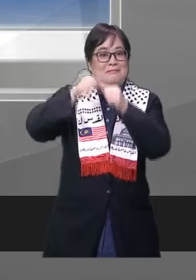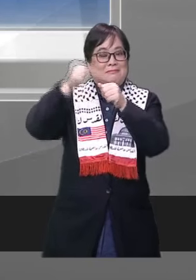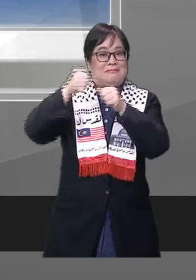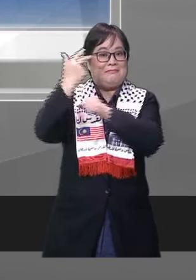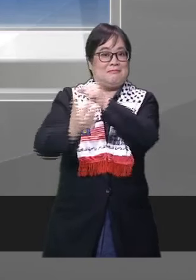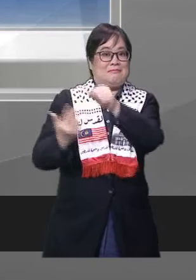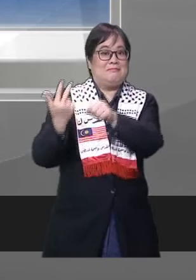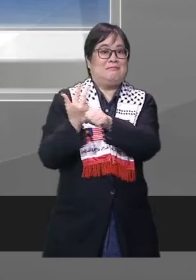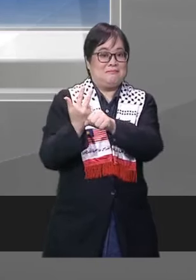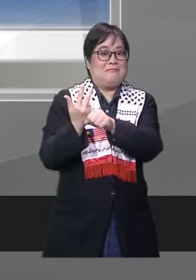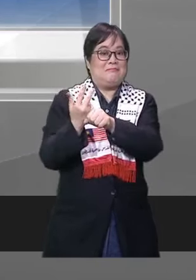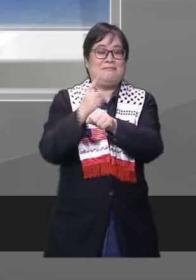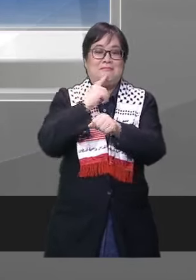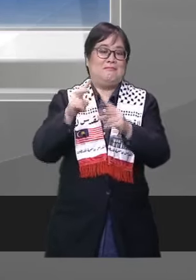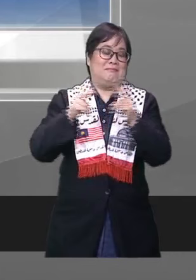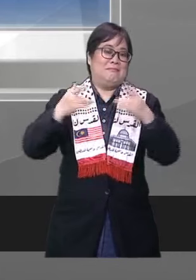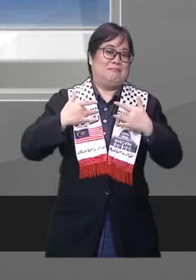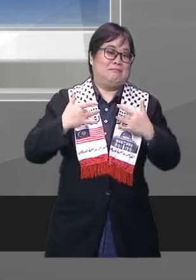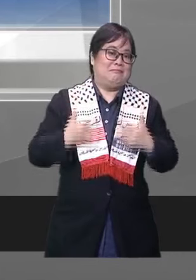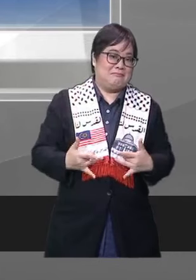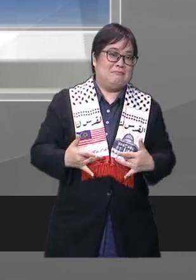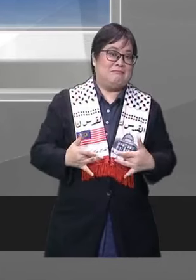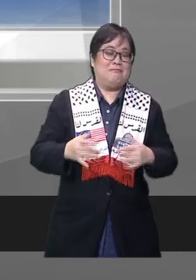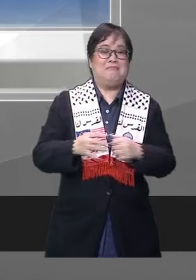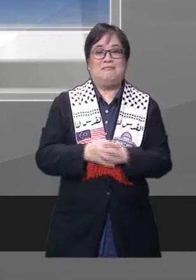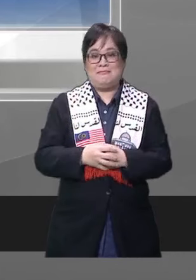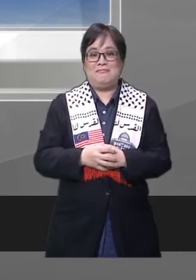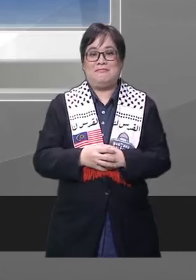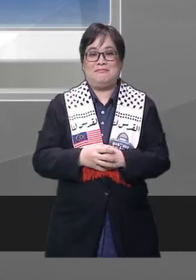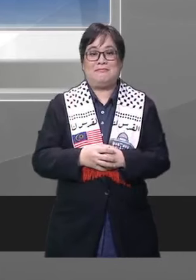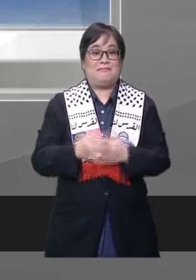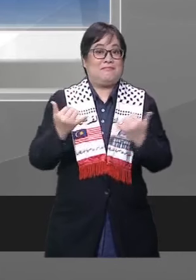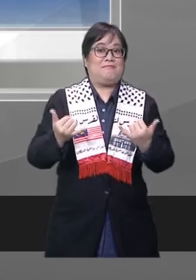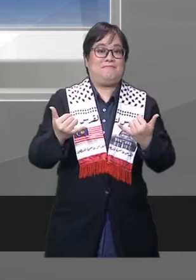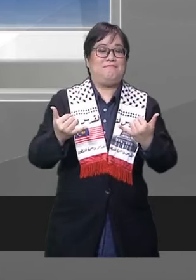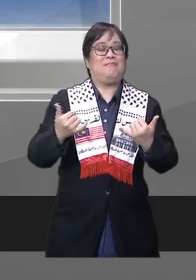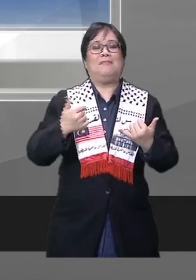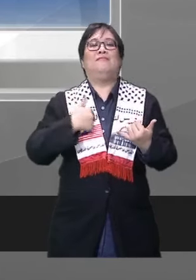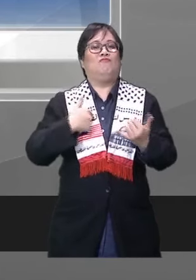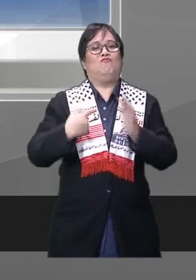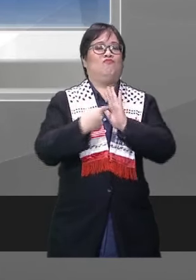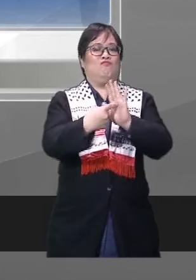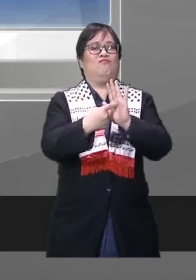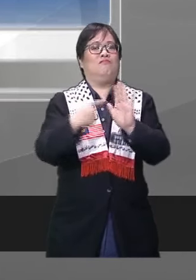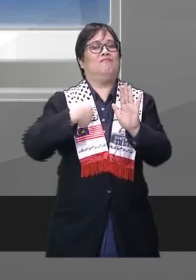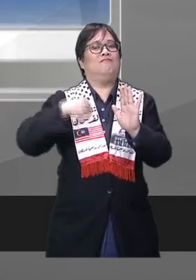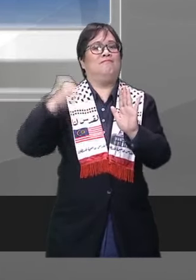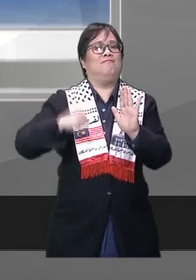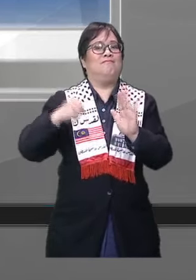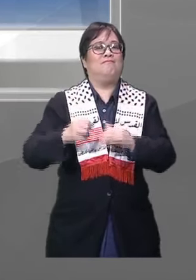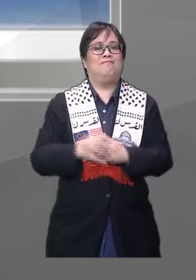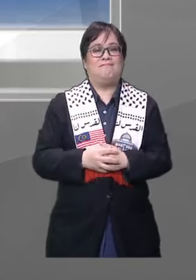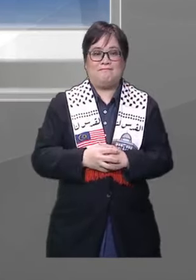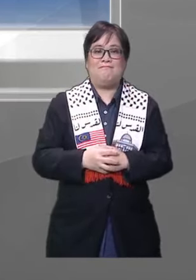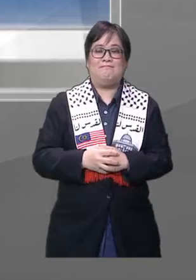3 tahun, saya sangat depressed benda yang cerita pasal disqualified tu. Sekarang saya dah buktikan, saya dapat buat dengan